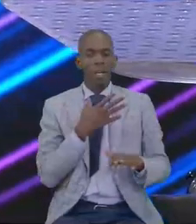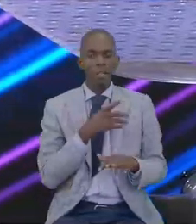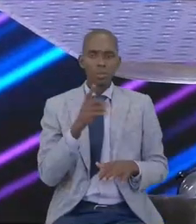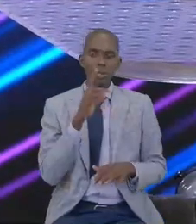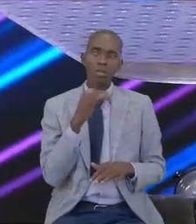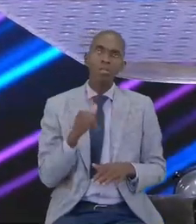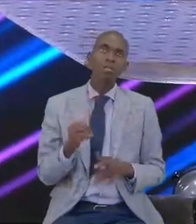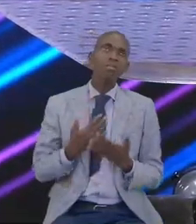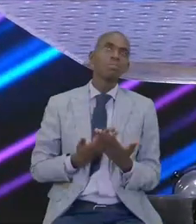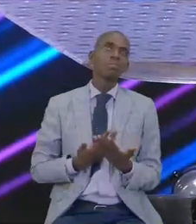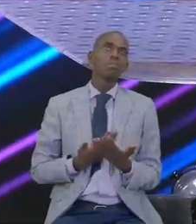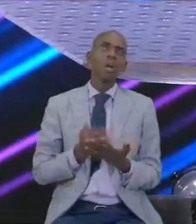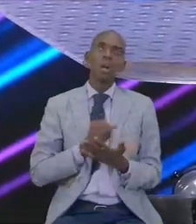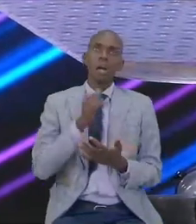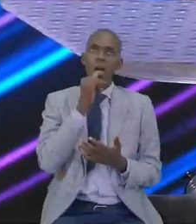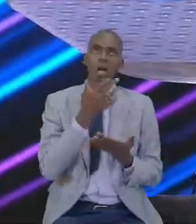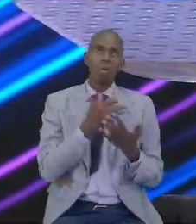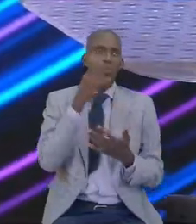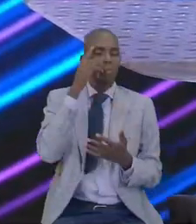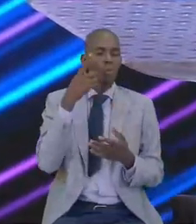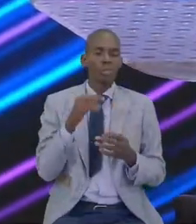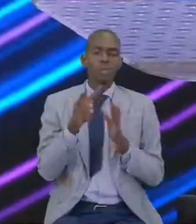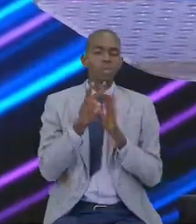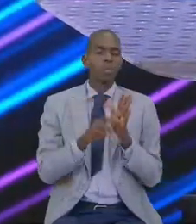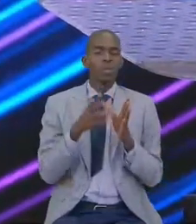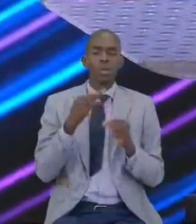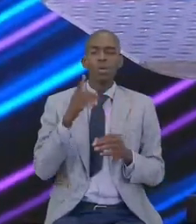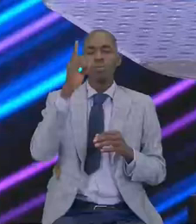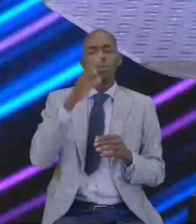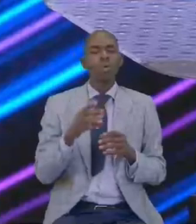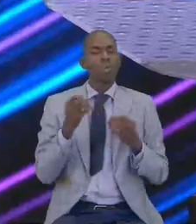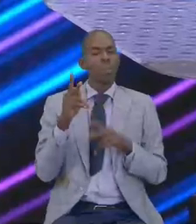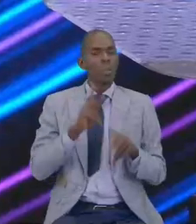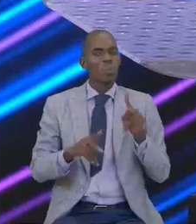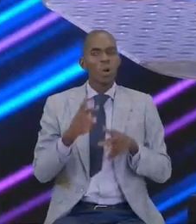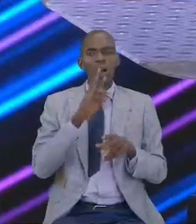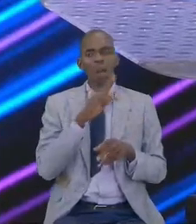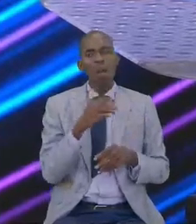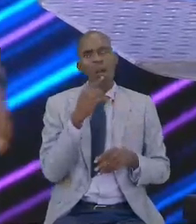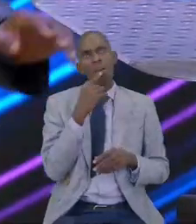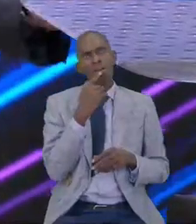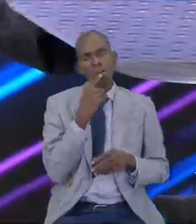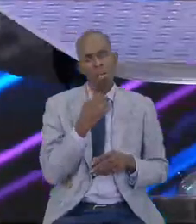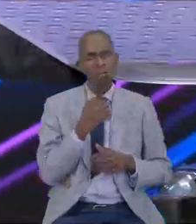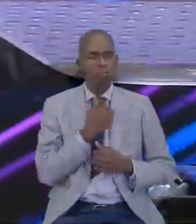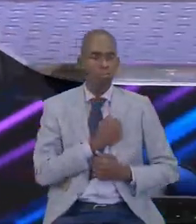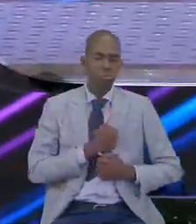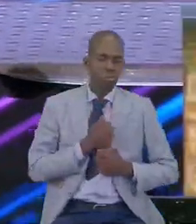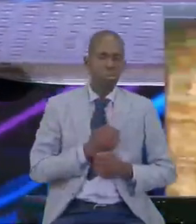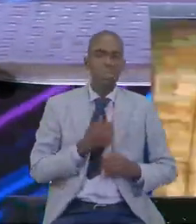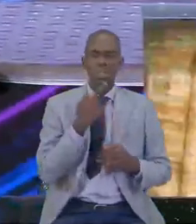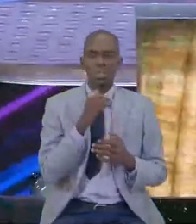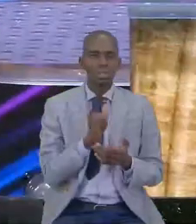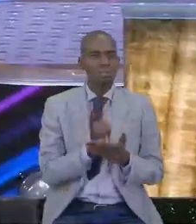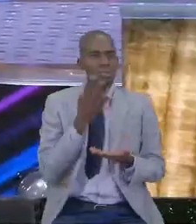volonté de Dieu. Plusieurs peuvent regretter. Ils disent, ah, peut-être que je dois changer de décision. Mais dans le cas de Daniel,